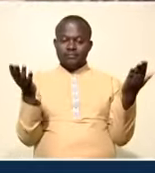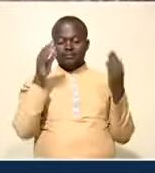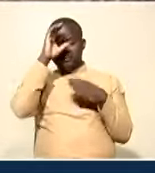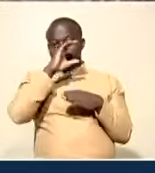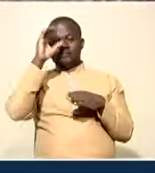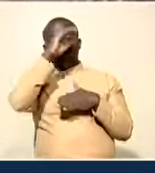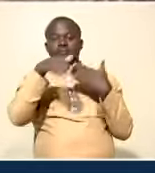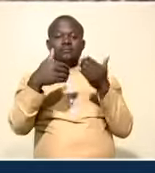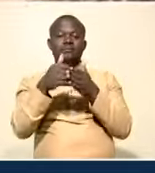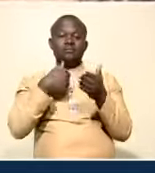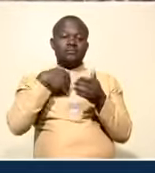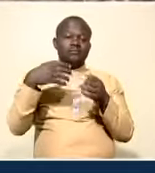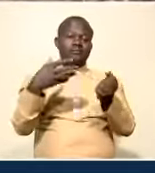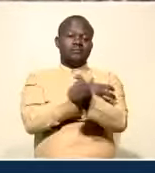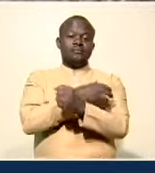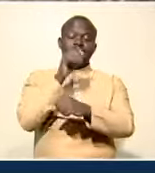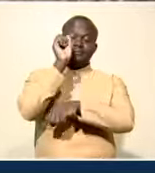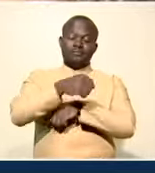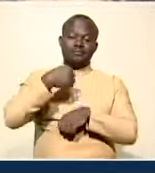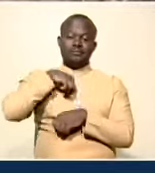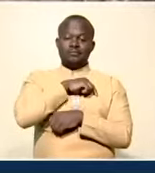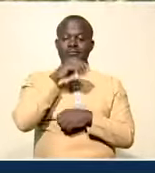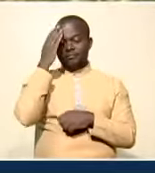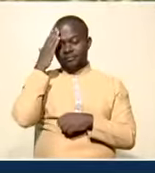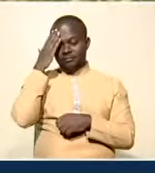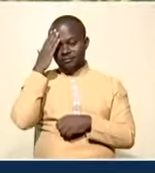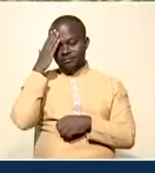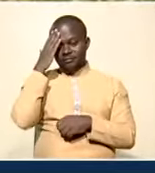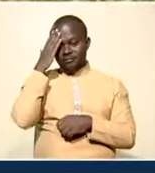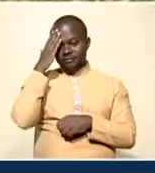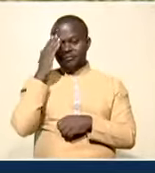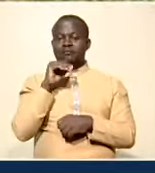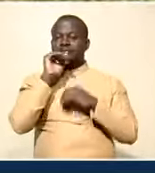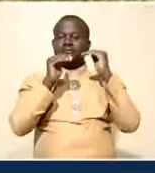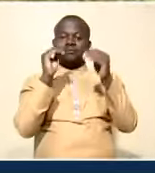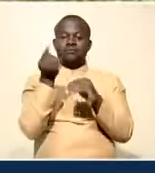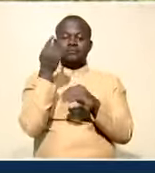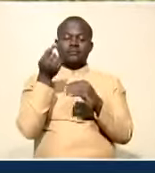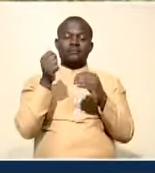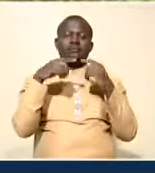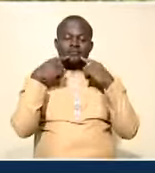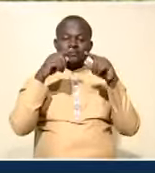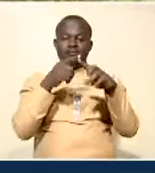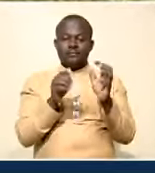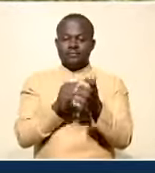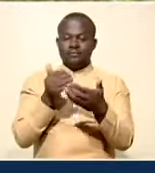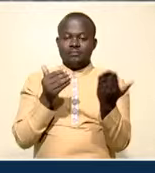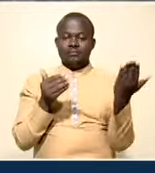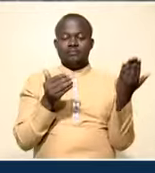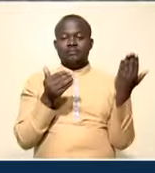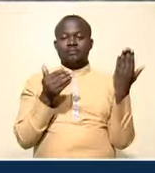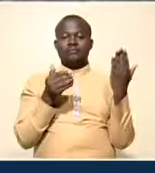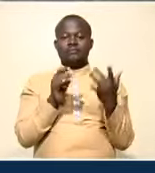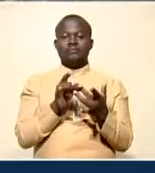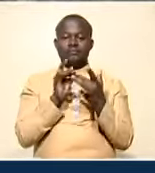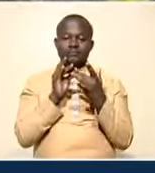abantu bafite ubushobozi buturenze bakaturebera nta rwego na rumwe ruragira icyo rubivugaho icyakora birasa